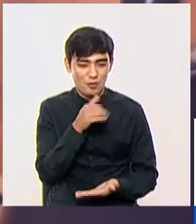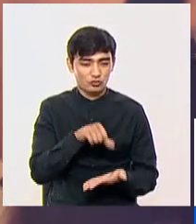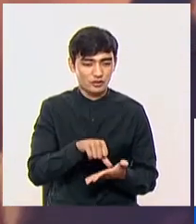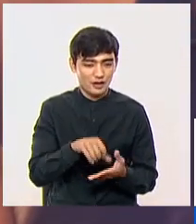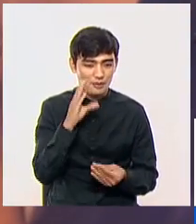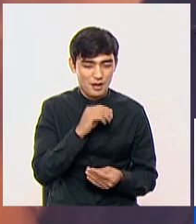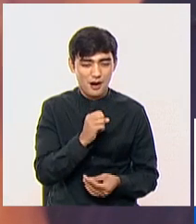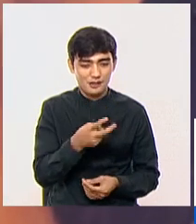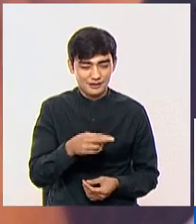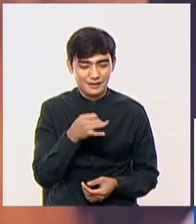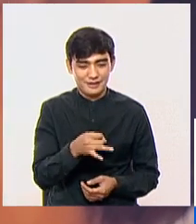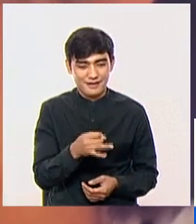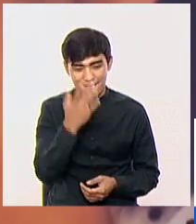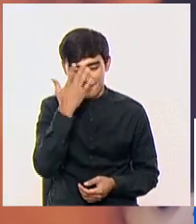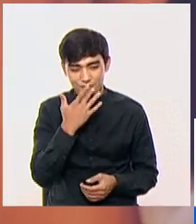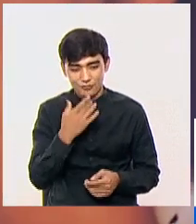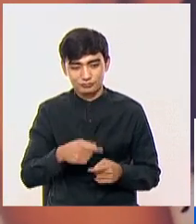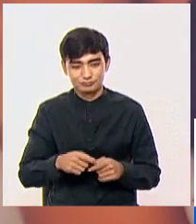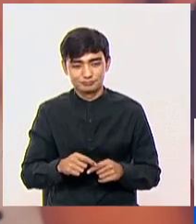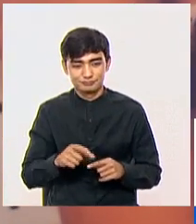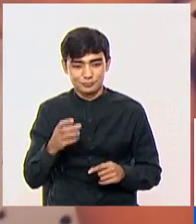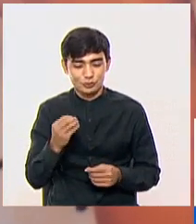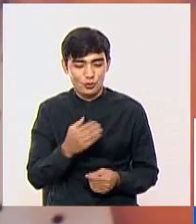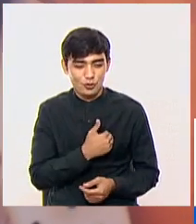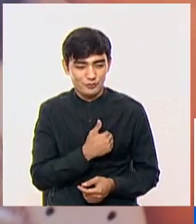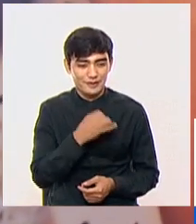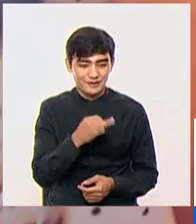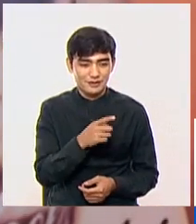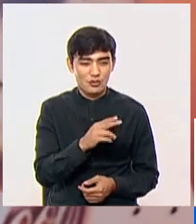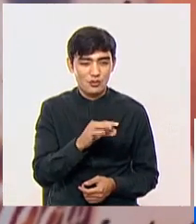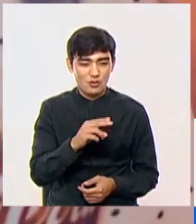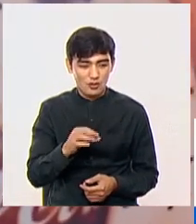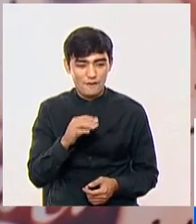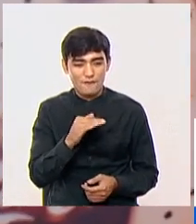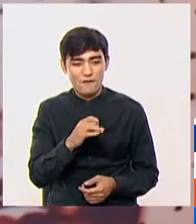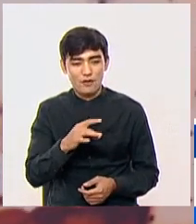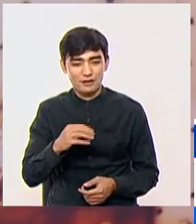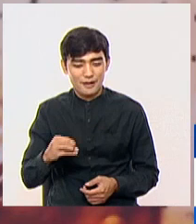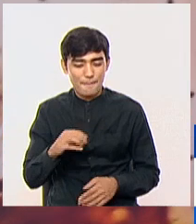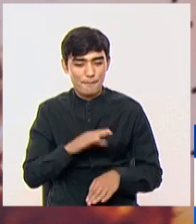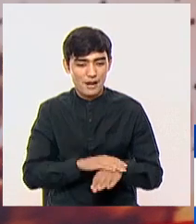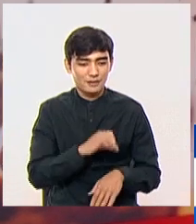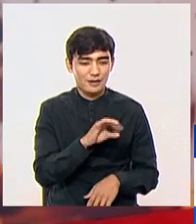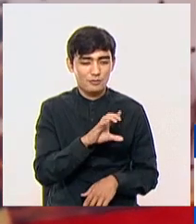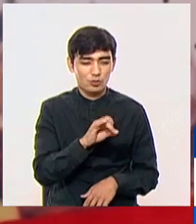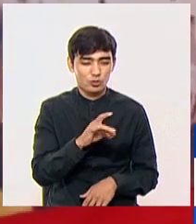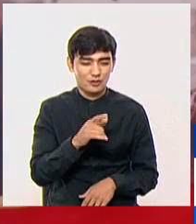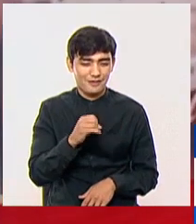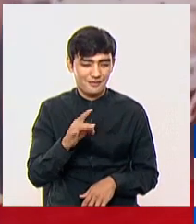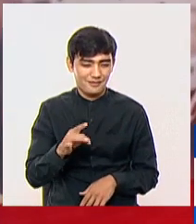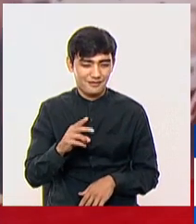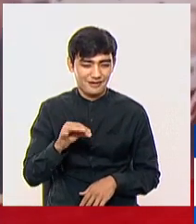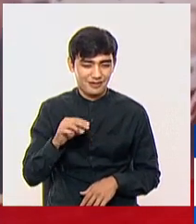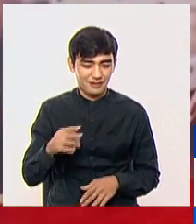участвовать в акции «Продлеваем лето» от компании Coca-Cola и ее партнеров Forte Bank и Burger King.